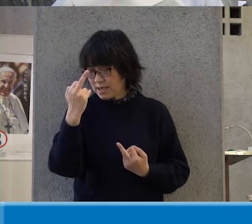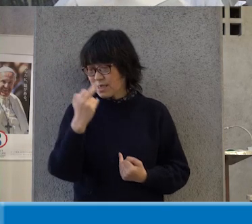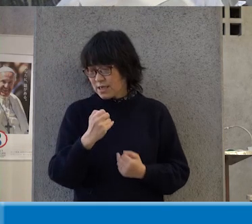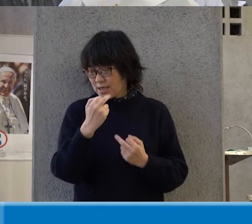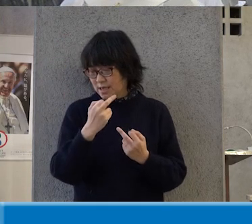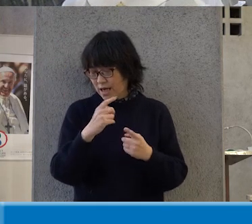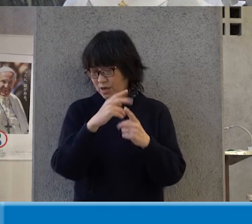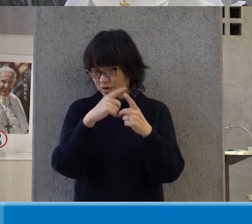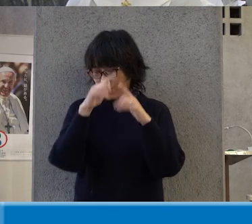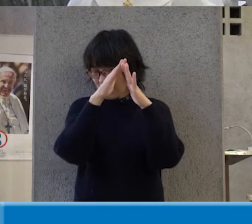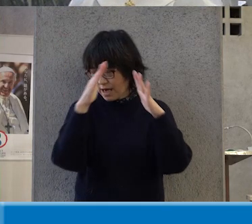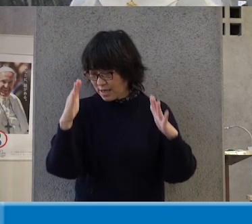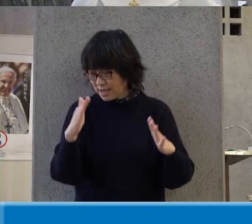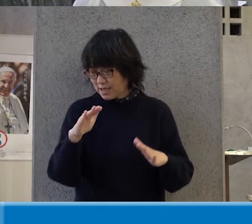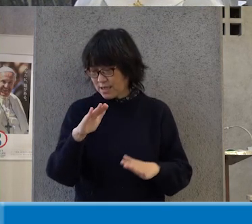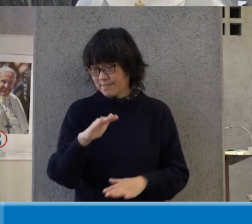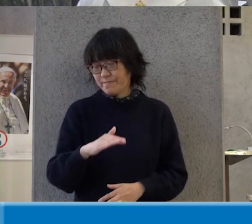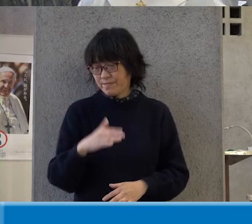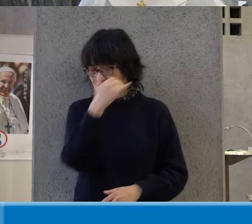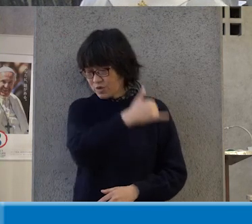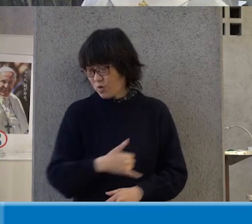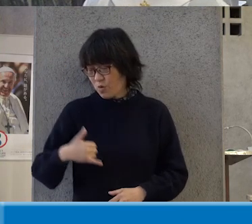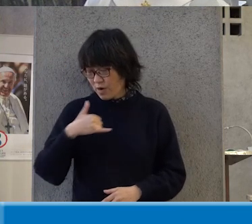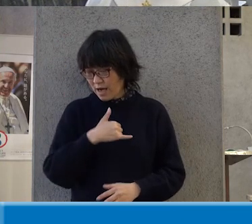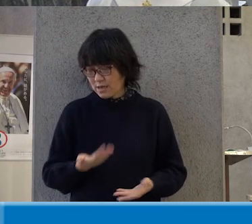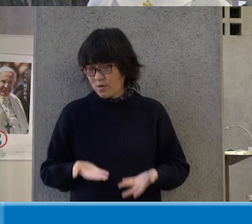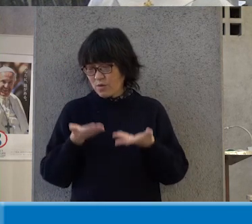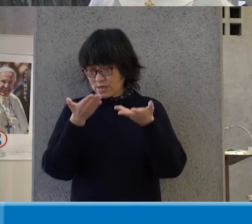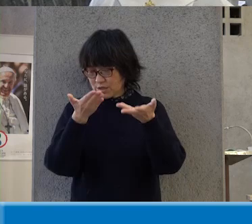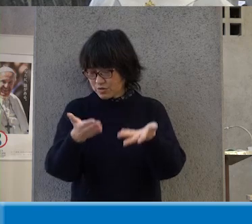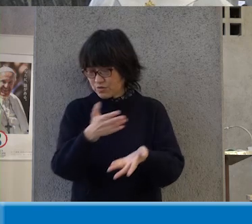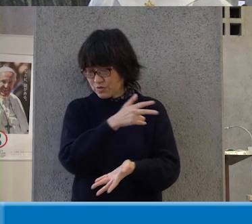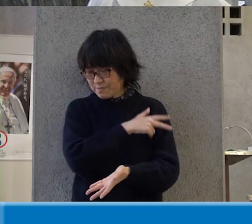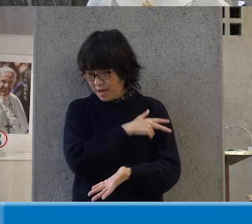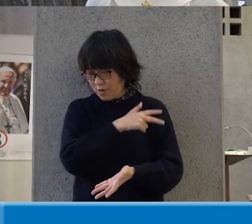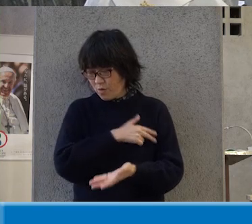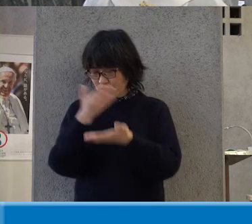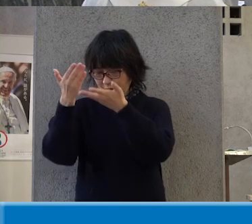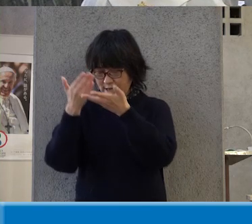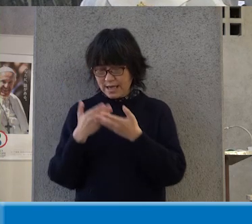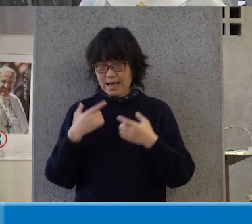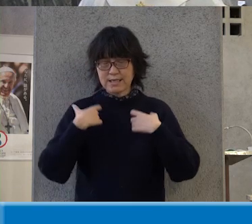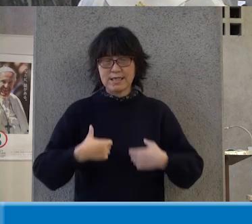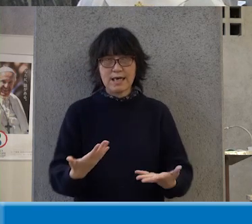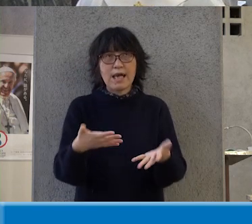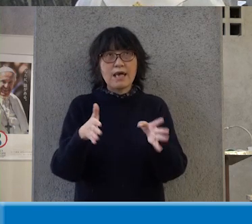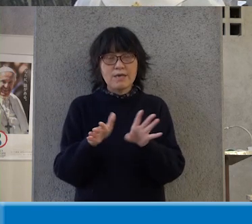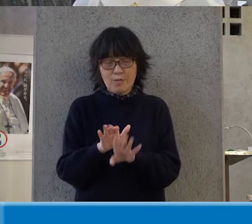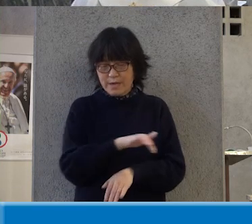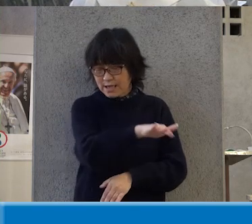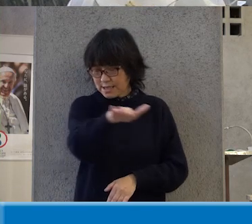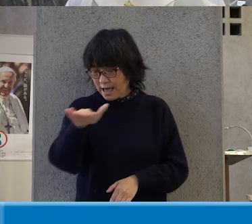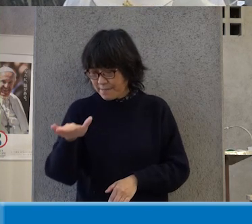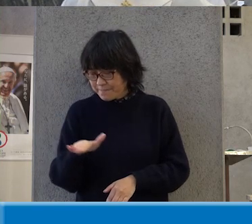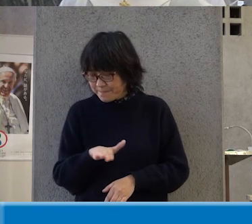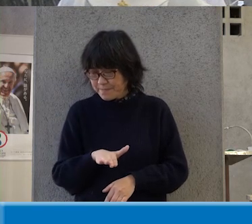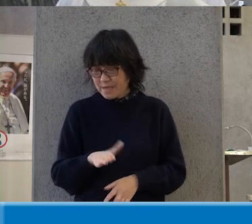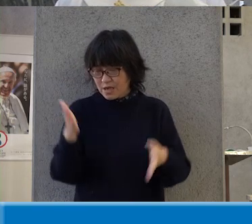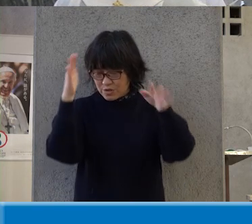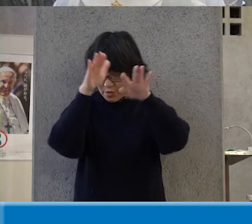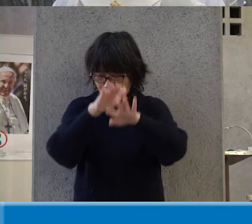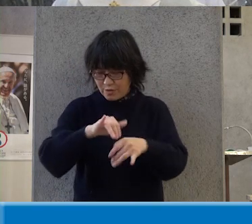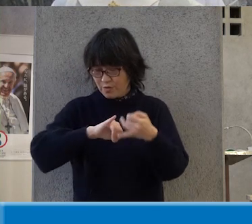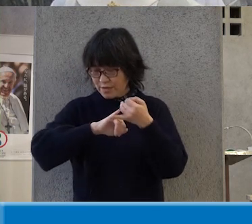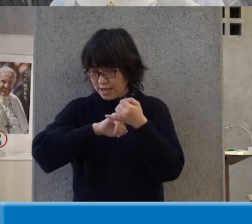奉仕する使命を受けた司祭団の皆さん、今、除会の時の約束